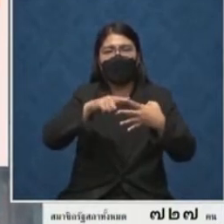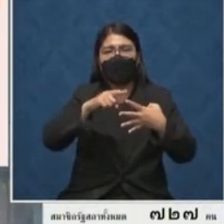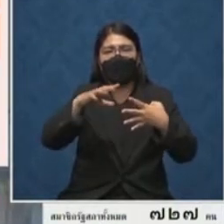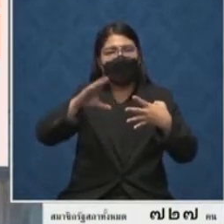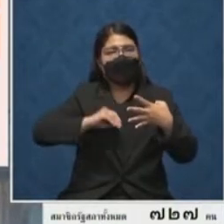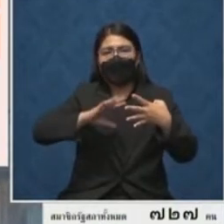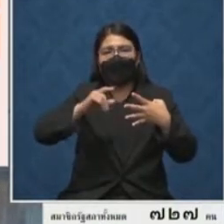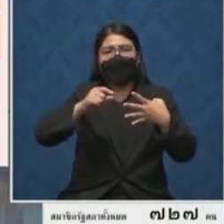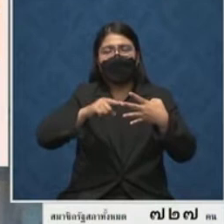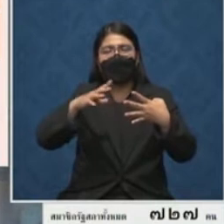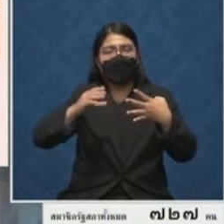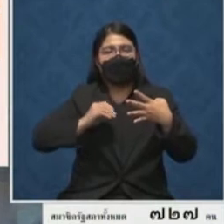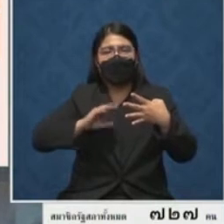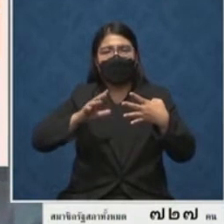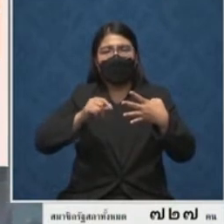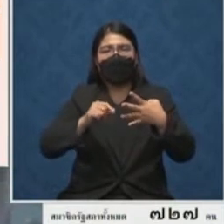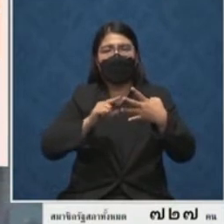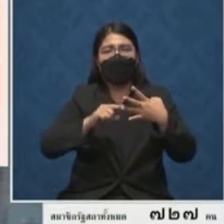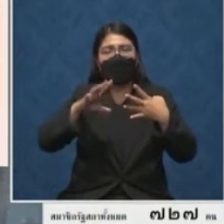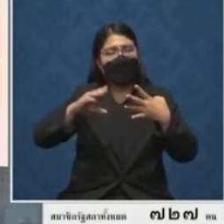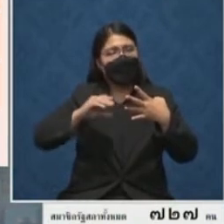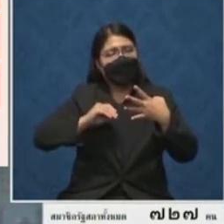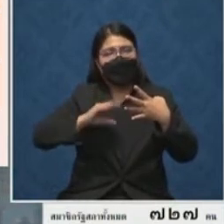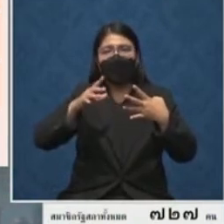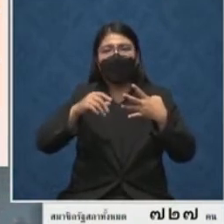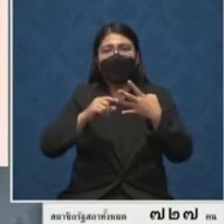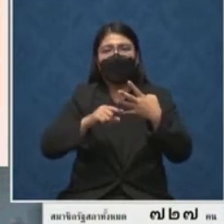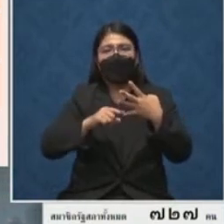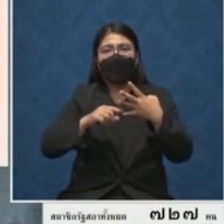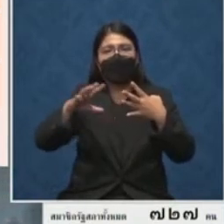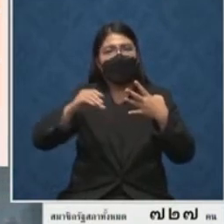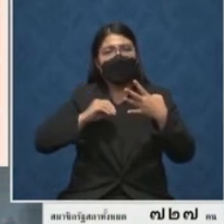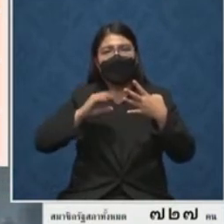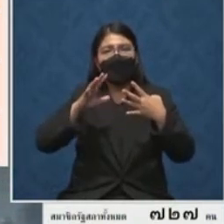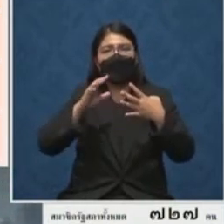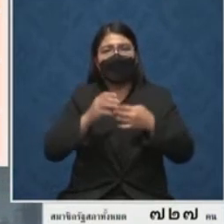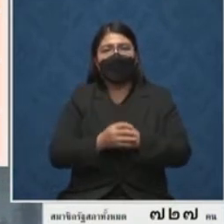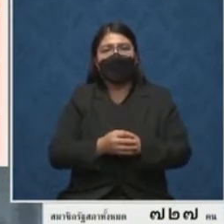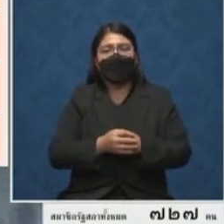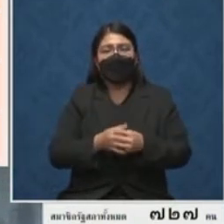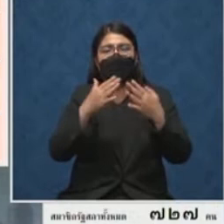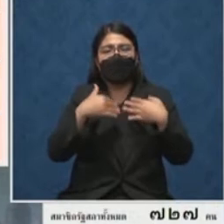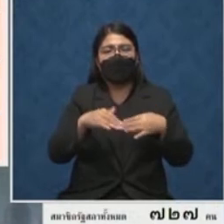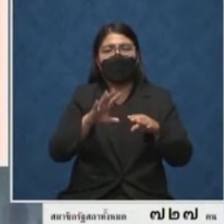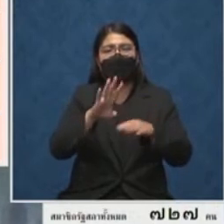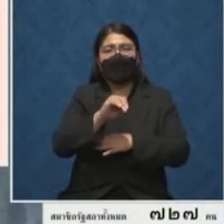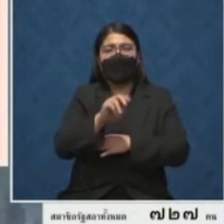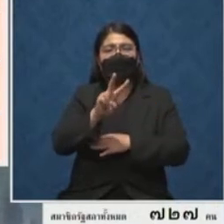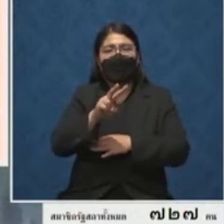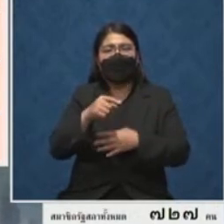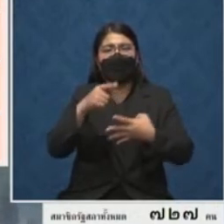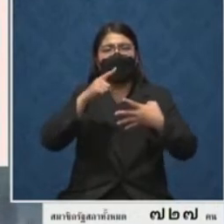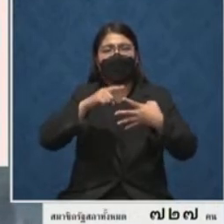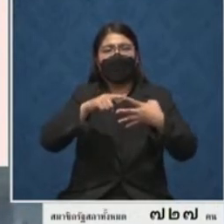3ไม่รับหลักการและ4ไม่รับหลักการ 42นายเกื้อกูลด่านชัยวิ